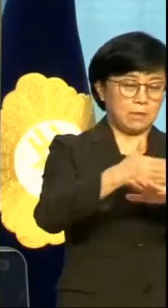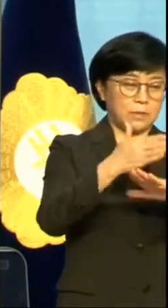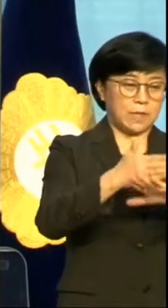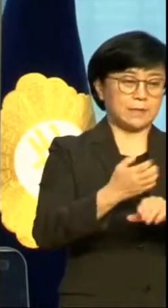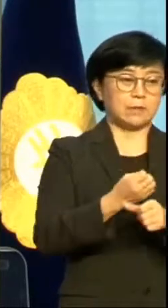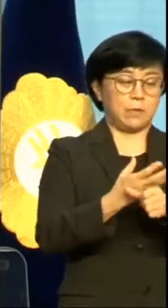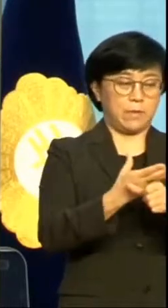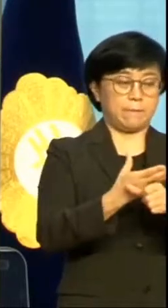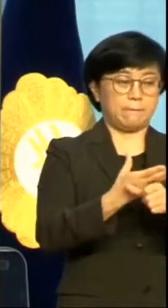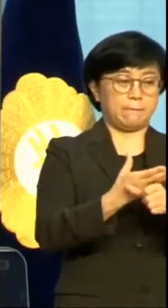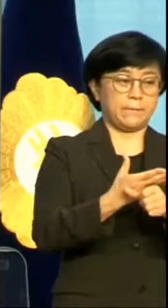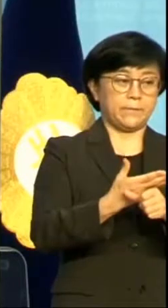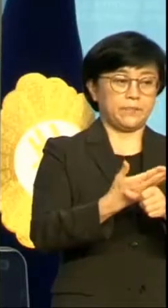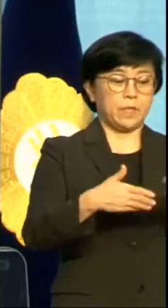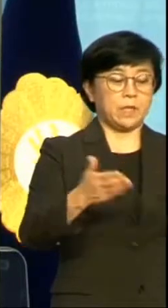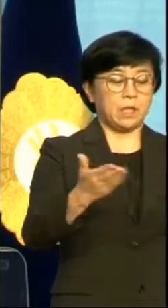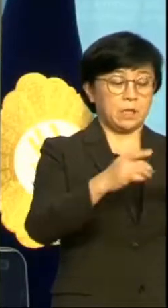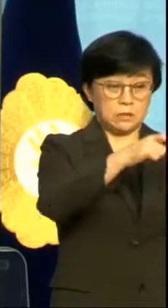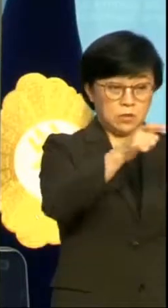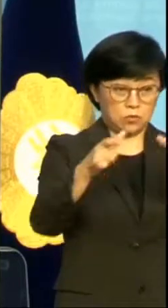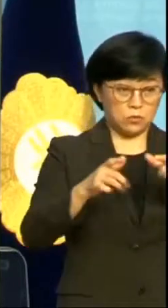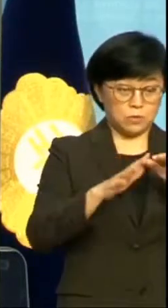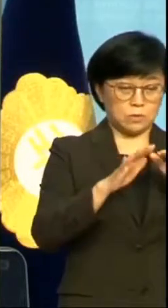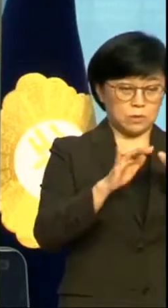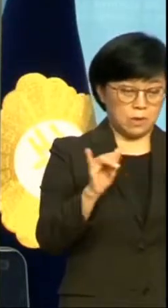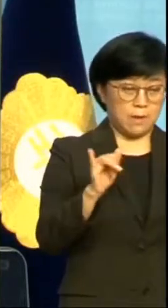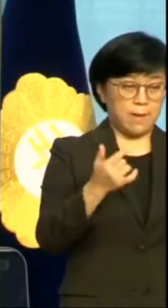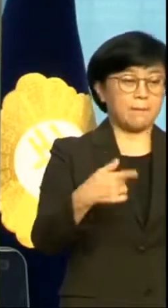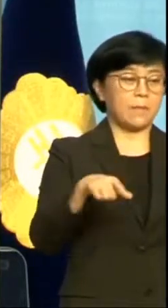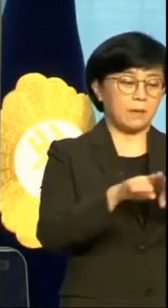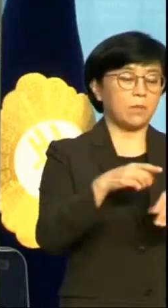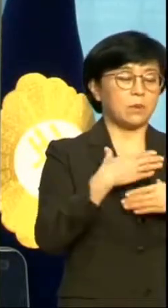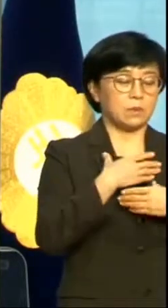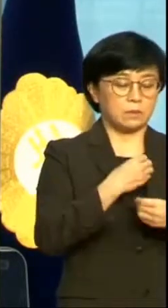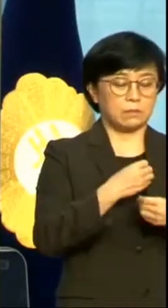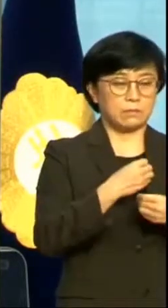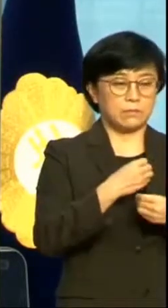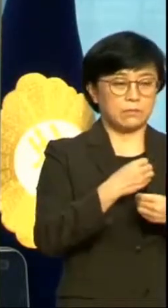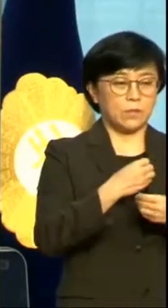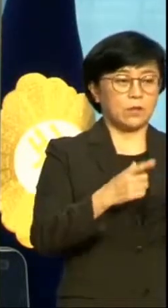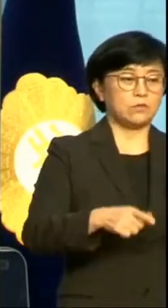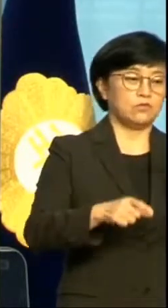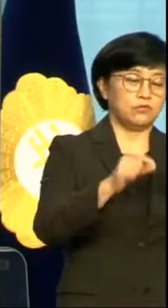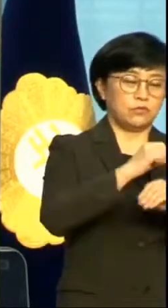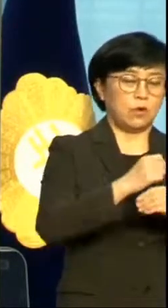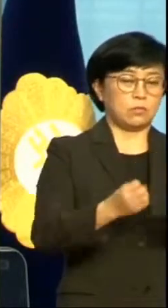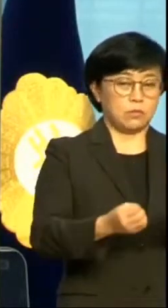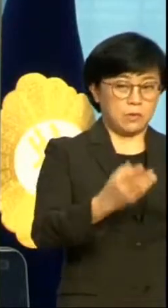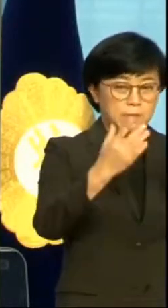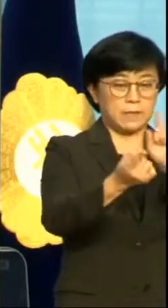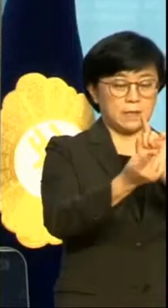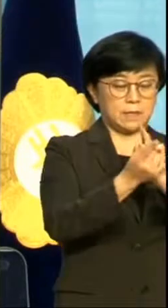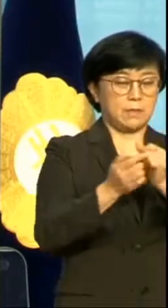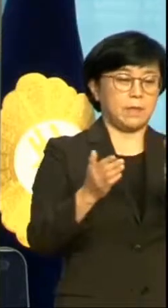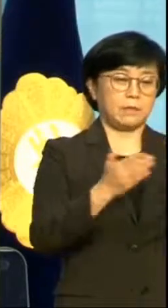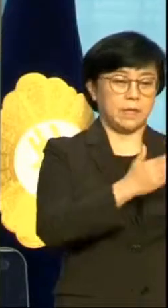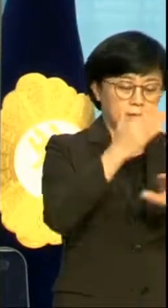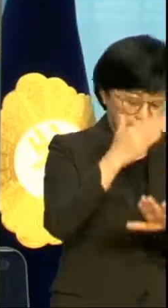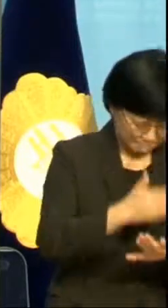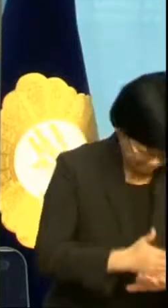드리며 그 마시는 지역 주민들과 함께 편안한 한가위 되시기를 바랍니다